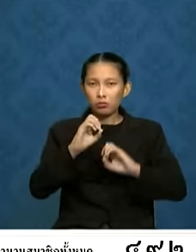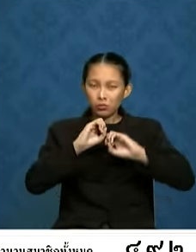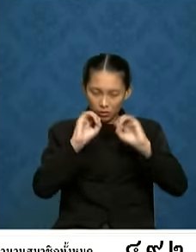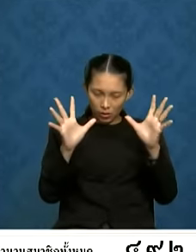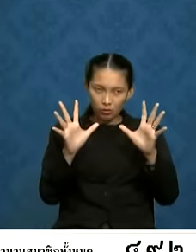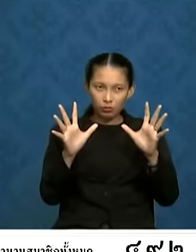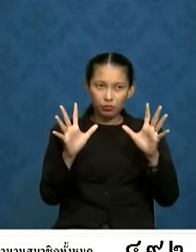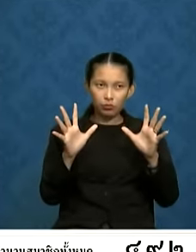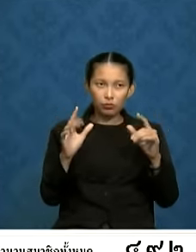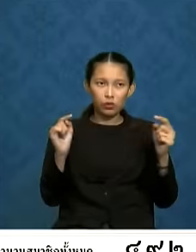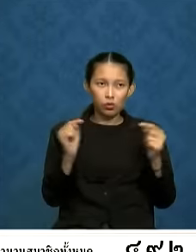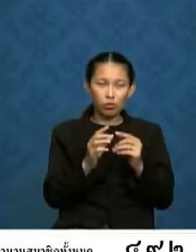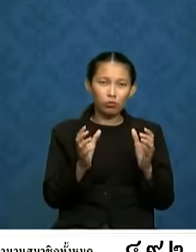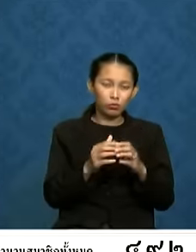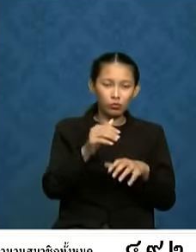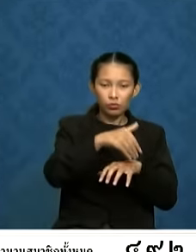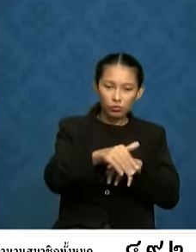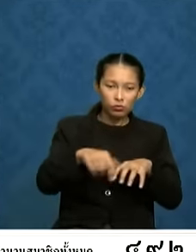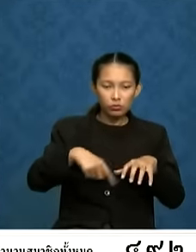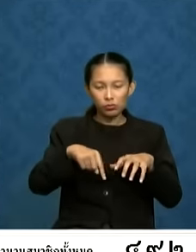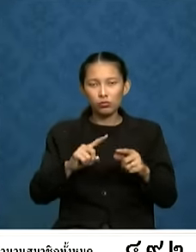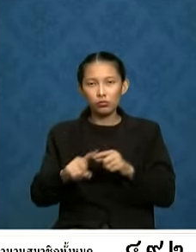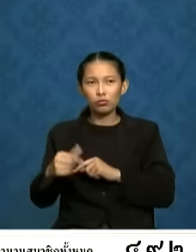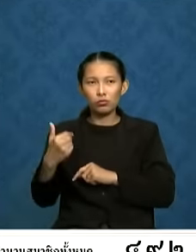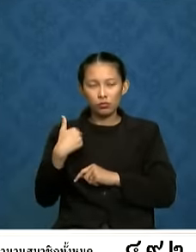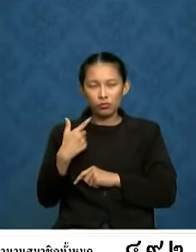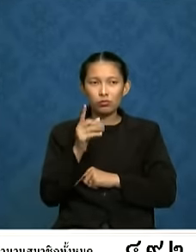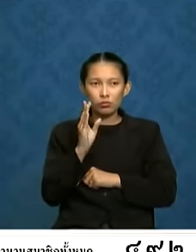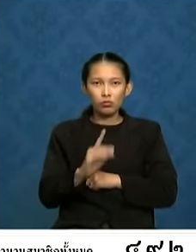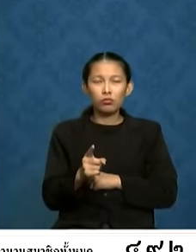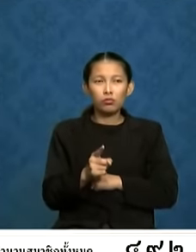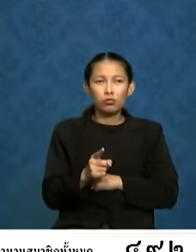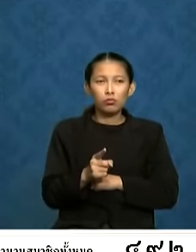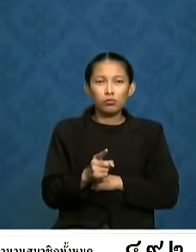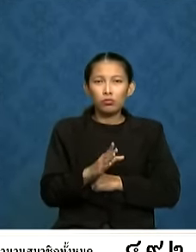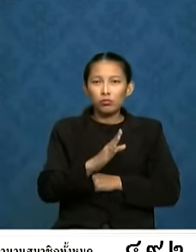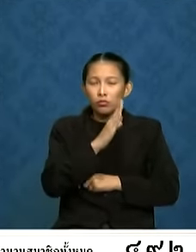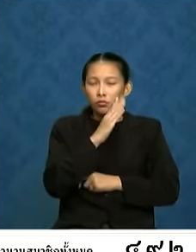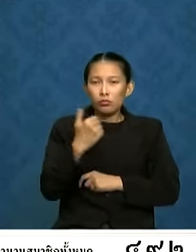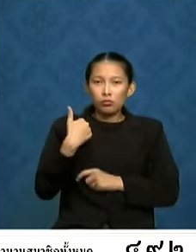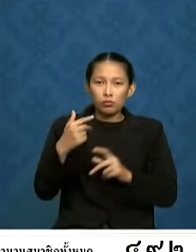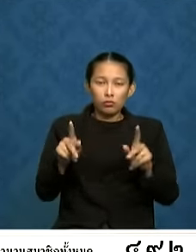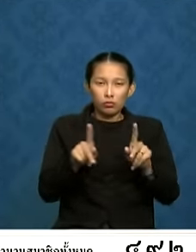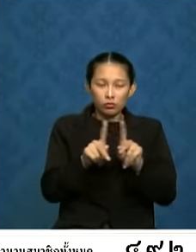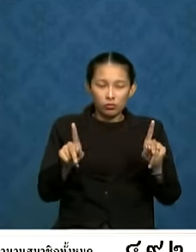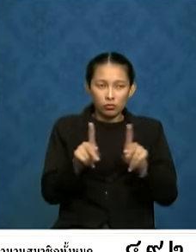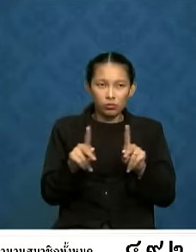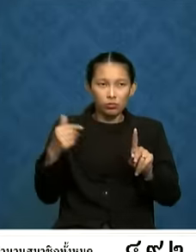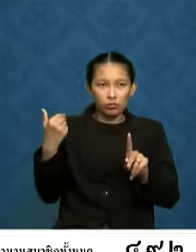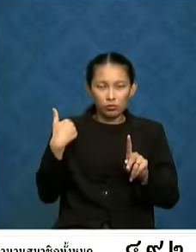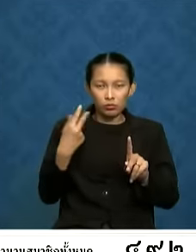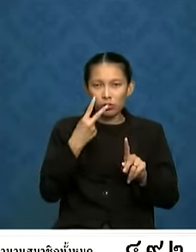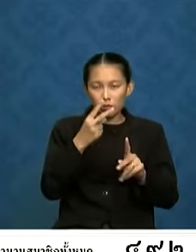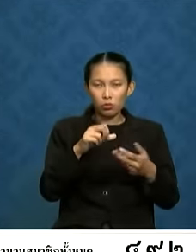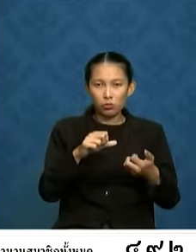เจนนะครับทั้งองค์ประกอบภายนอกและภายในซึ่งกรณีแบบนี้นะฮะหากว่าเรามีคณะกรรมการนะครับที่จะมาหาทาง